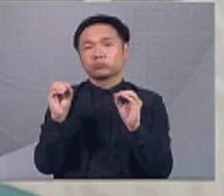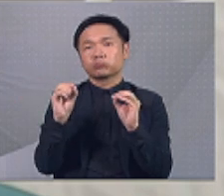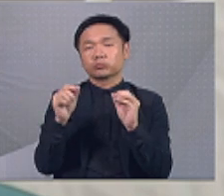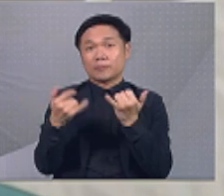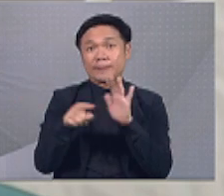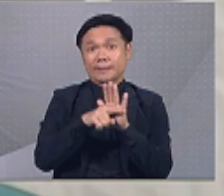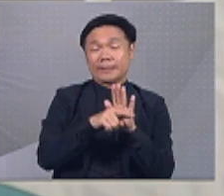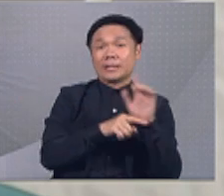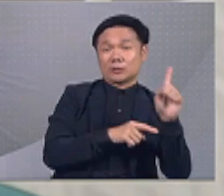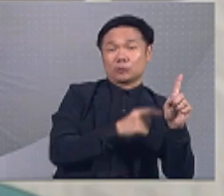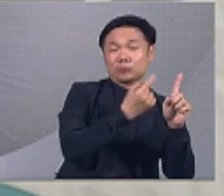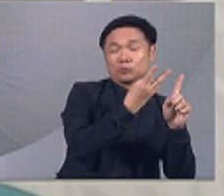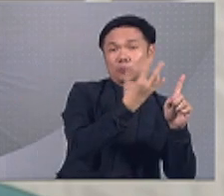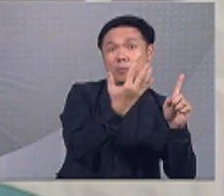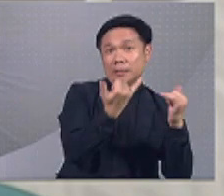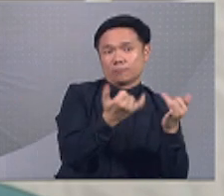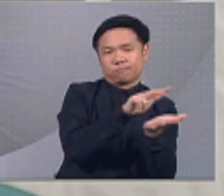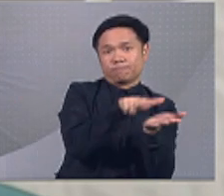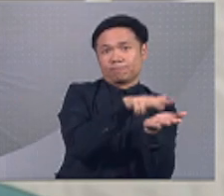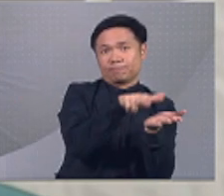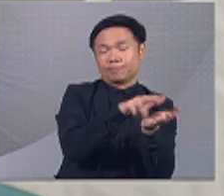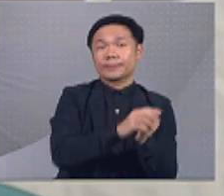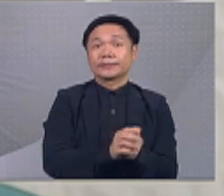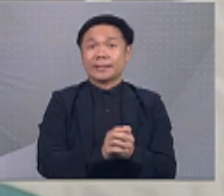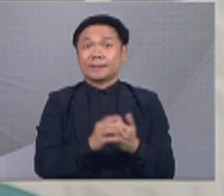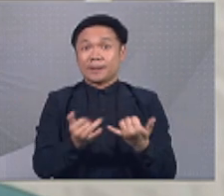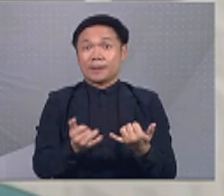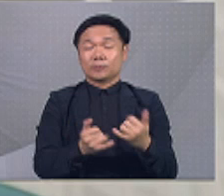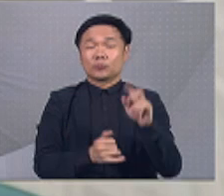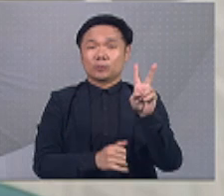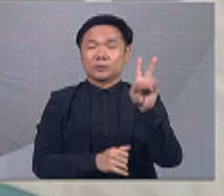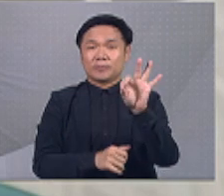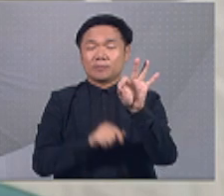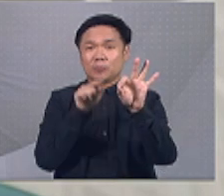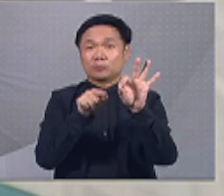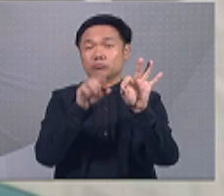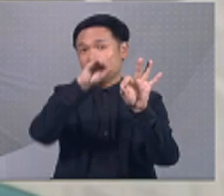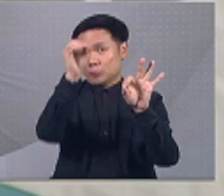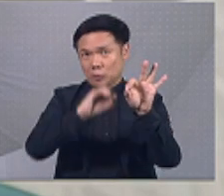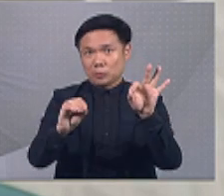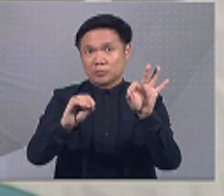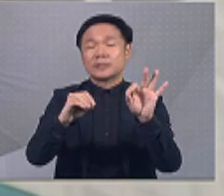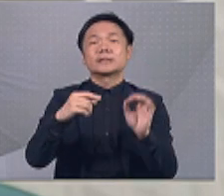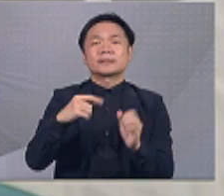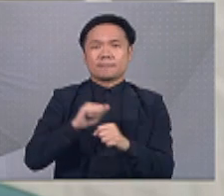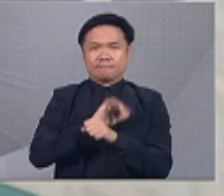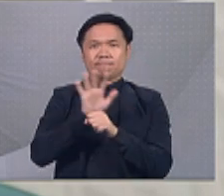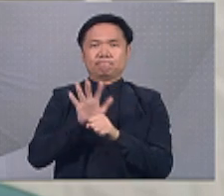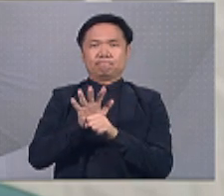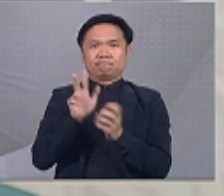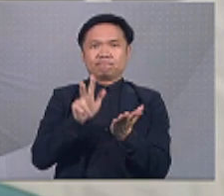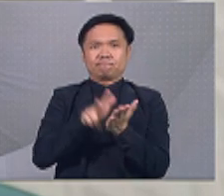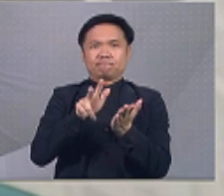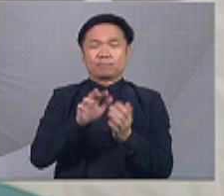1175 jadi Kada positiflah 21 pukulan Hai diputar Hanan